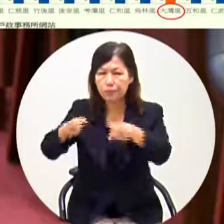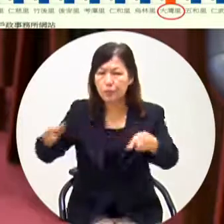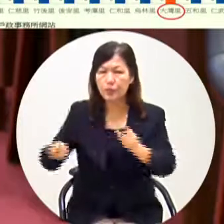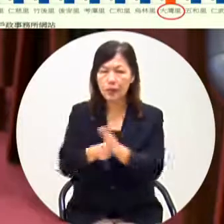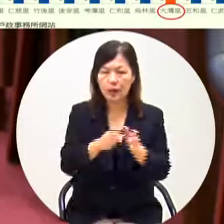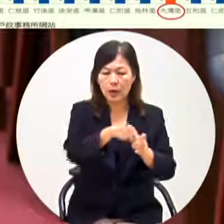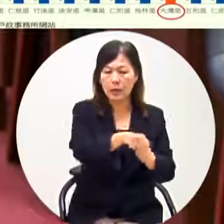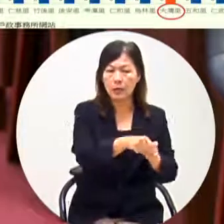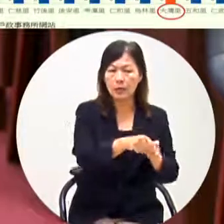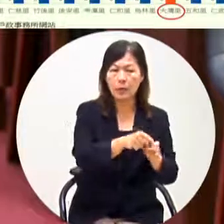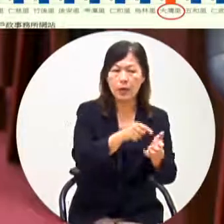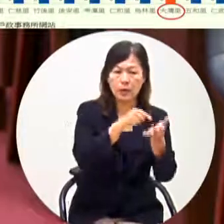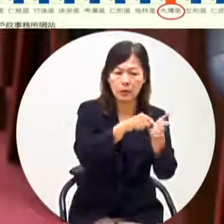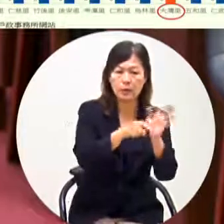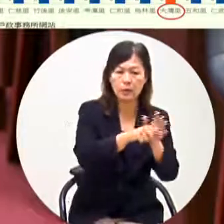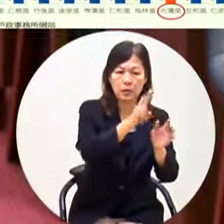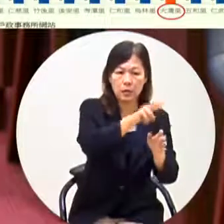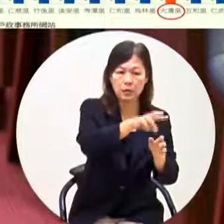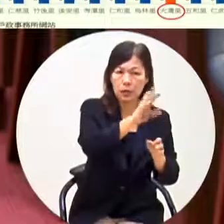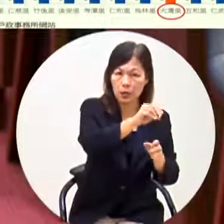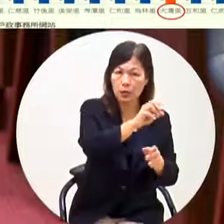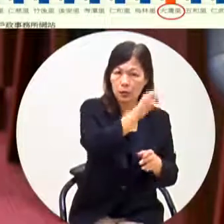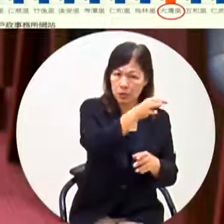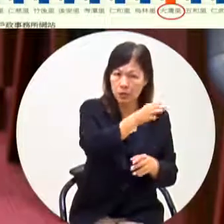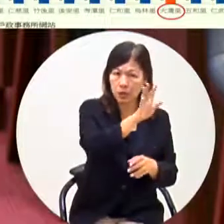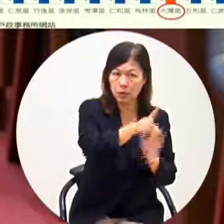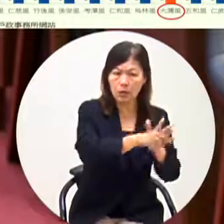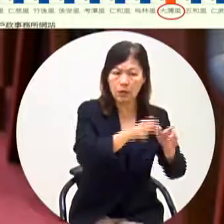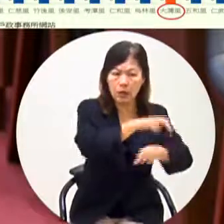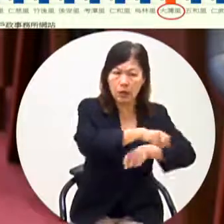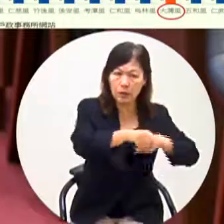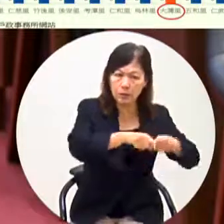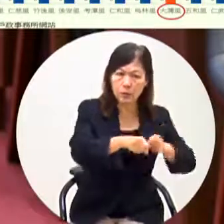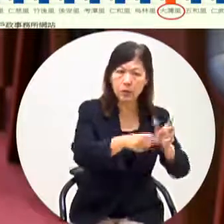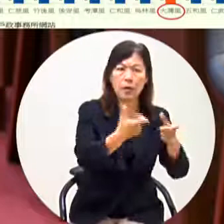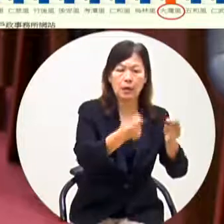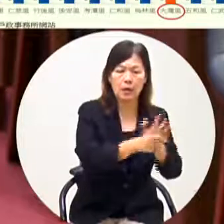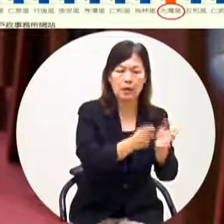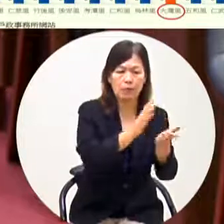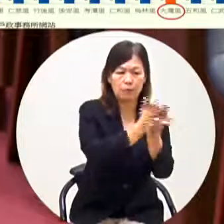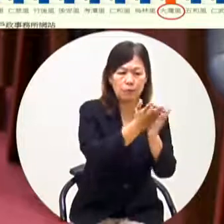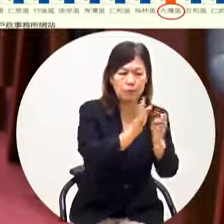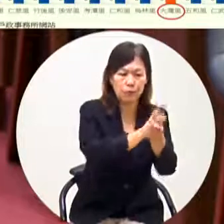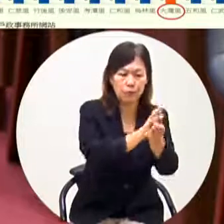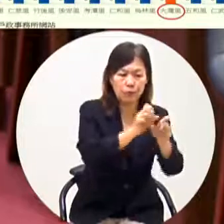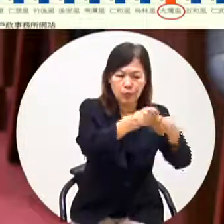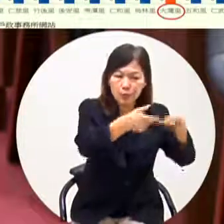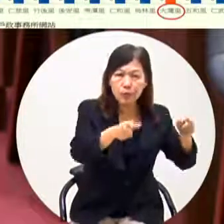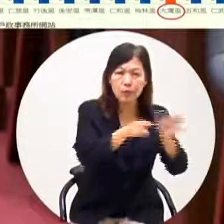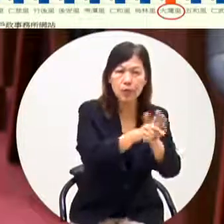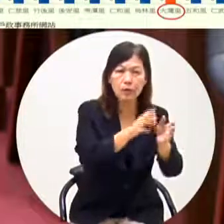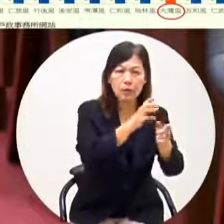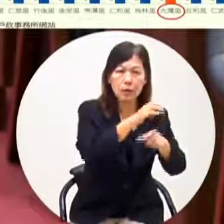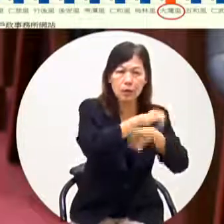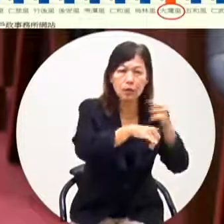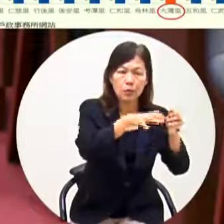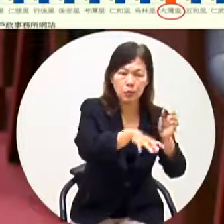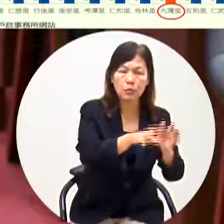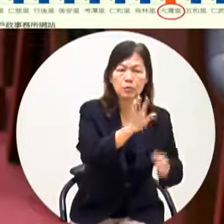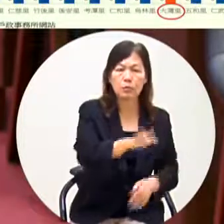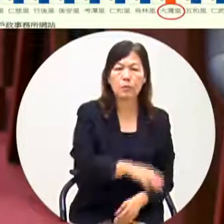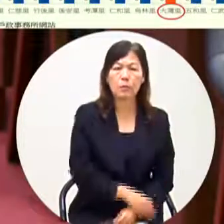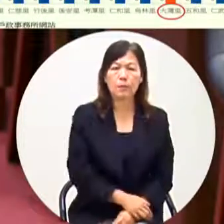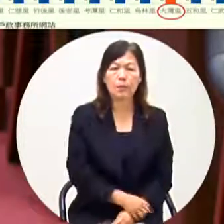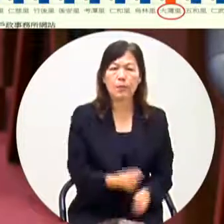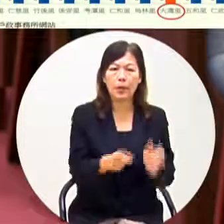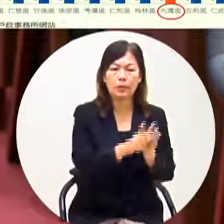个经费，一些给是综合式的、综合的活动中心，综合动员的提供，它包括就是多方位、多功能